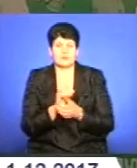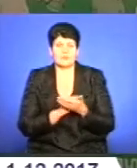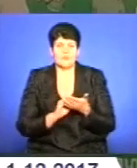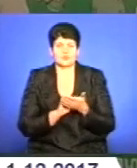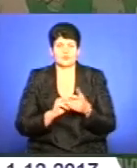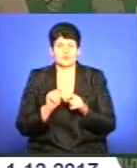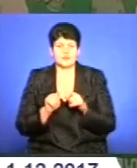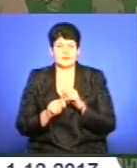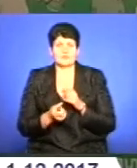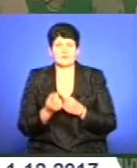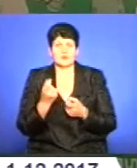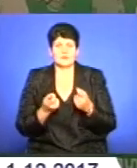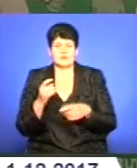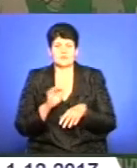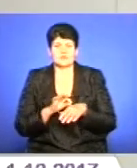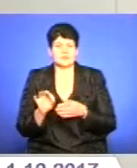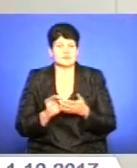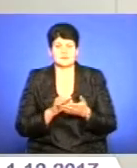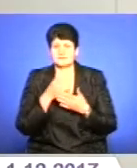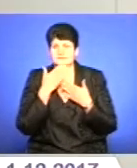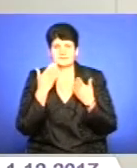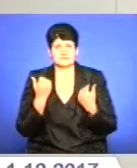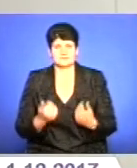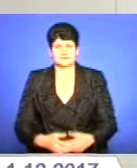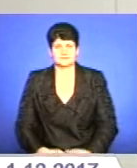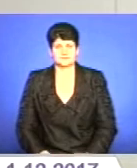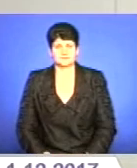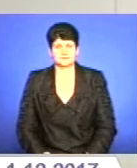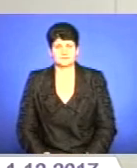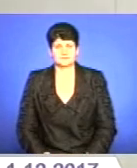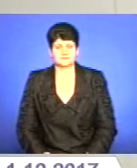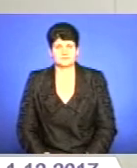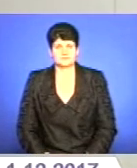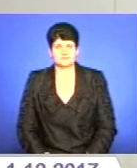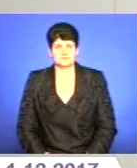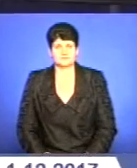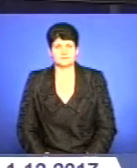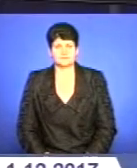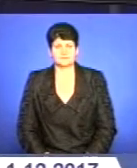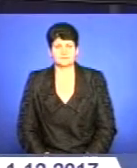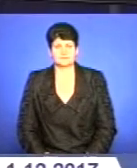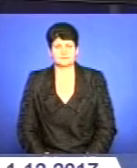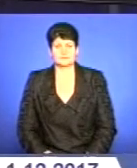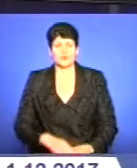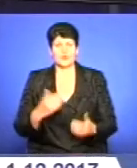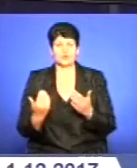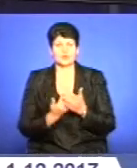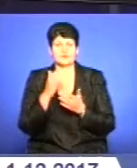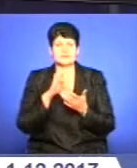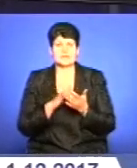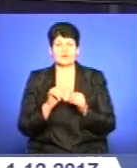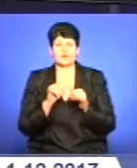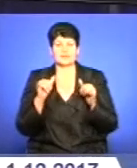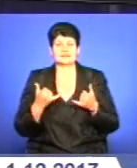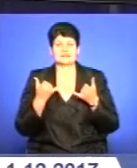адже проявляється захворювання не одразу. Богдана Сарабун, Василь Панчук, Вісті ТТБ. Оновлений центр розвитку для